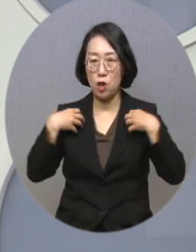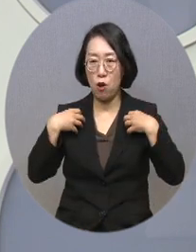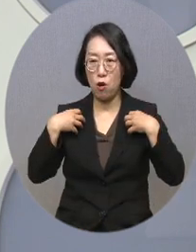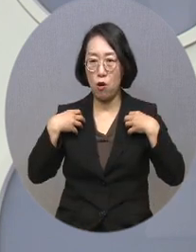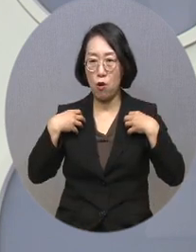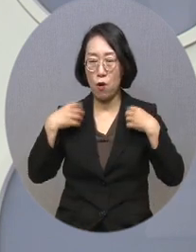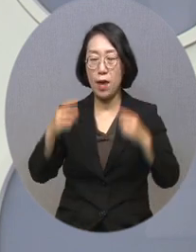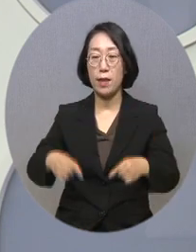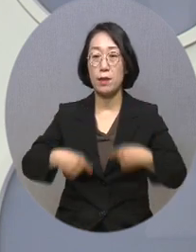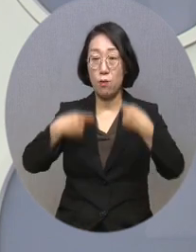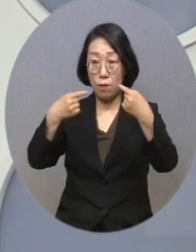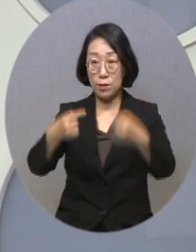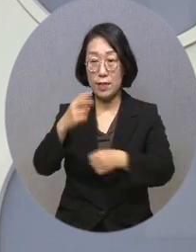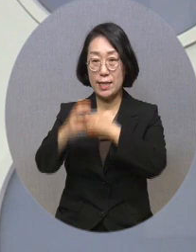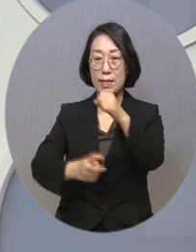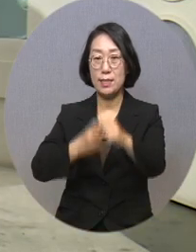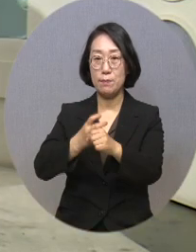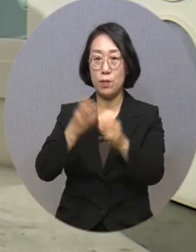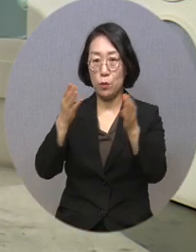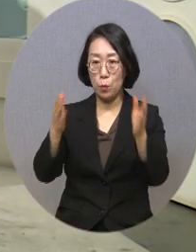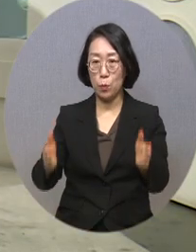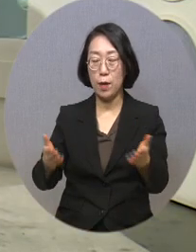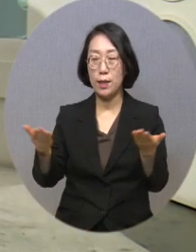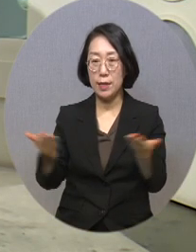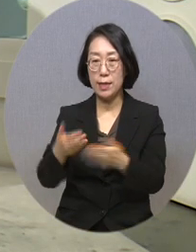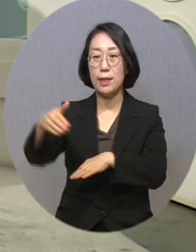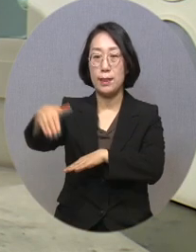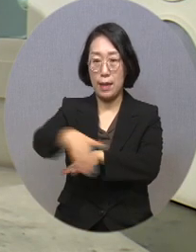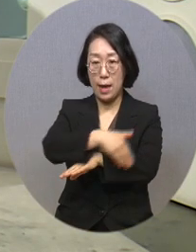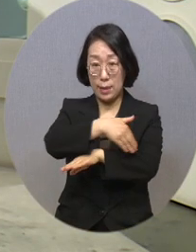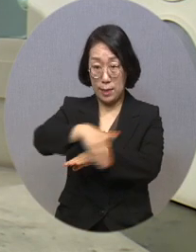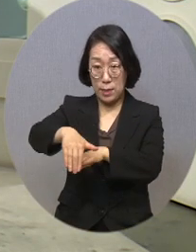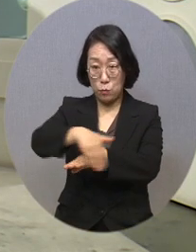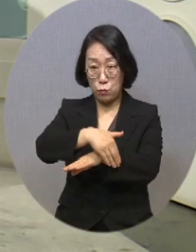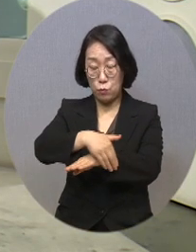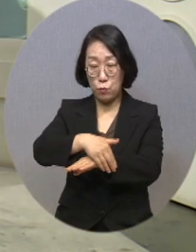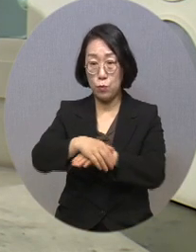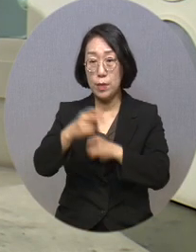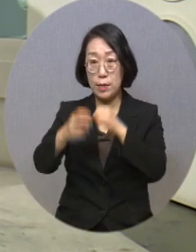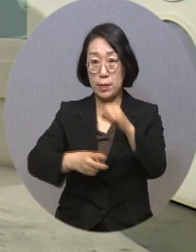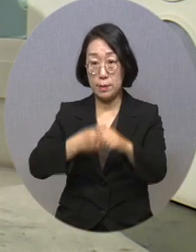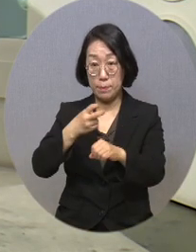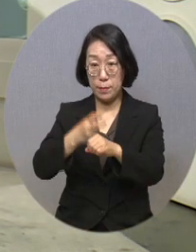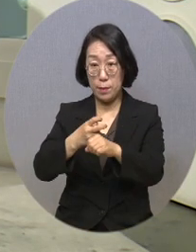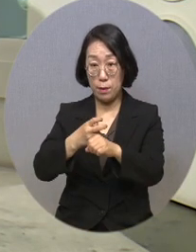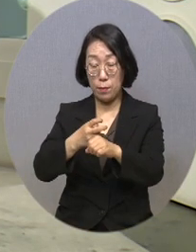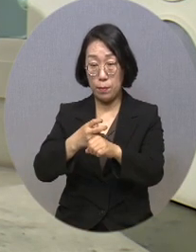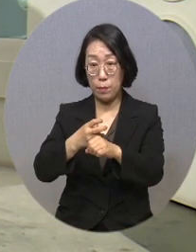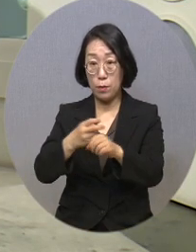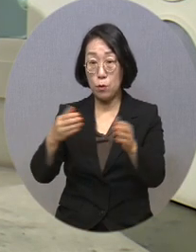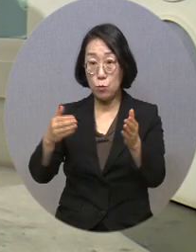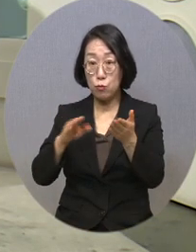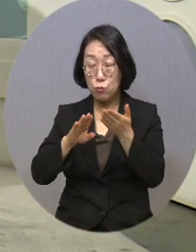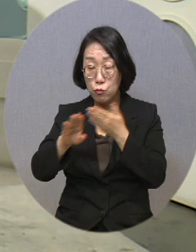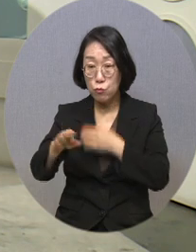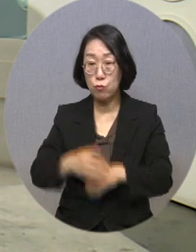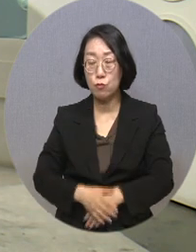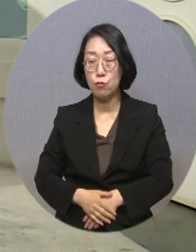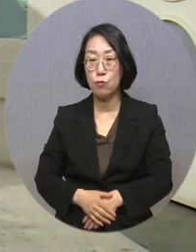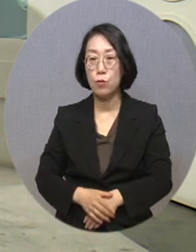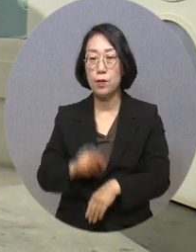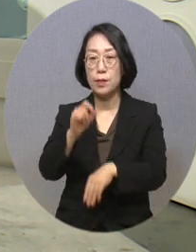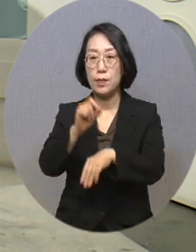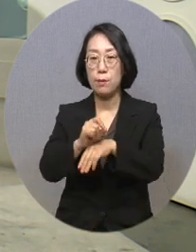20년간 국세청에 이렇게 다니고요. 그리고 20년 후인 1996년부터 세무사